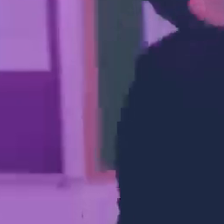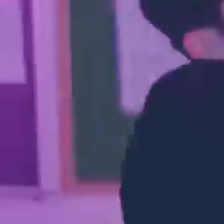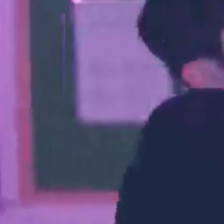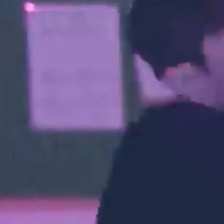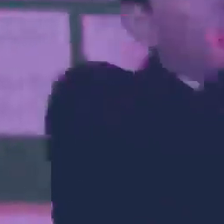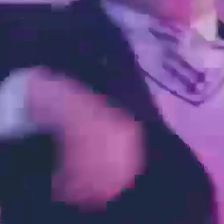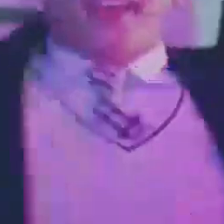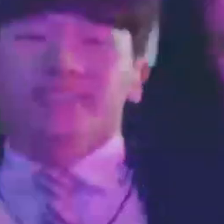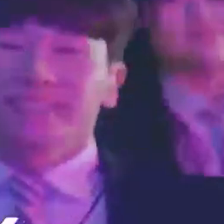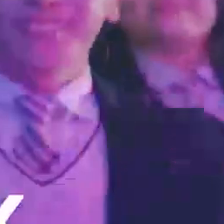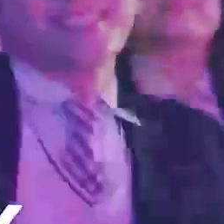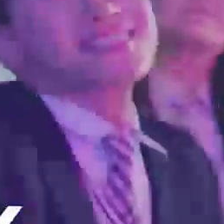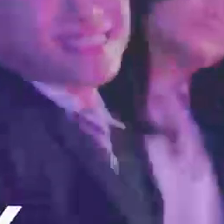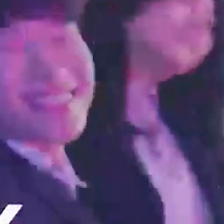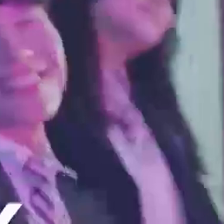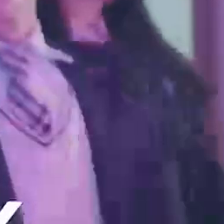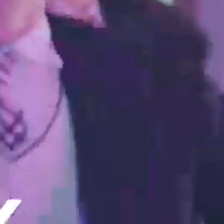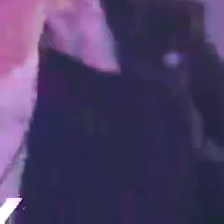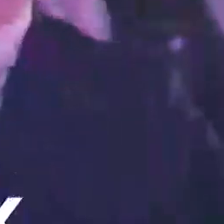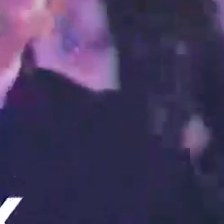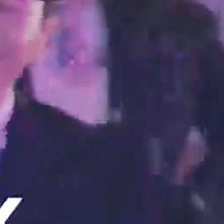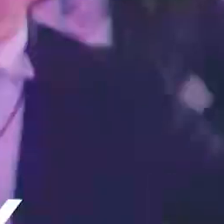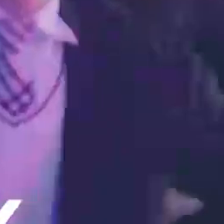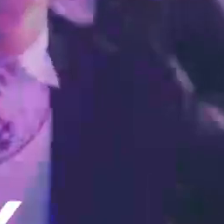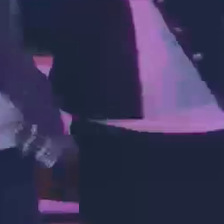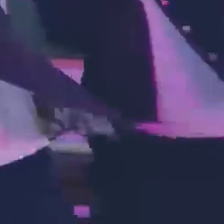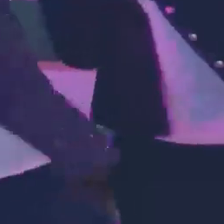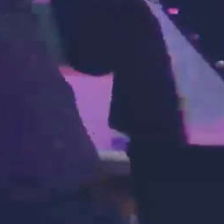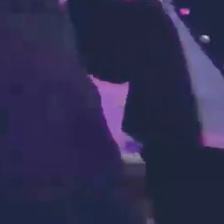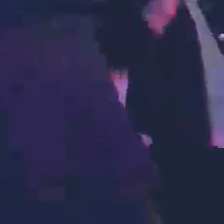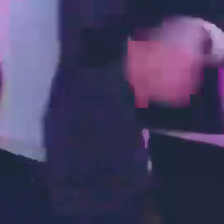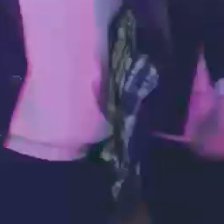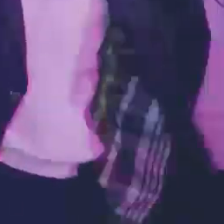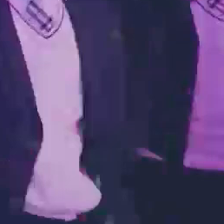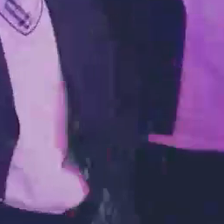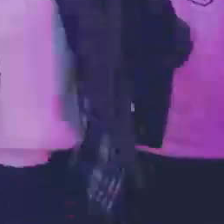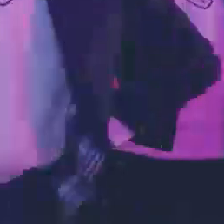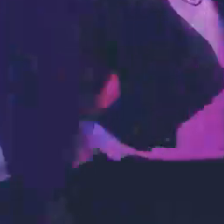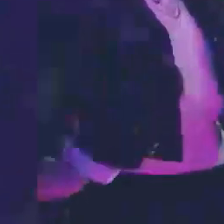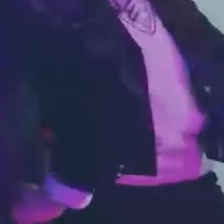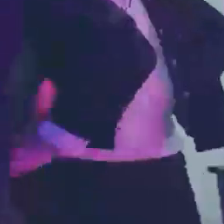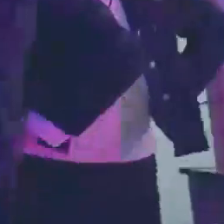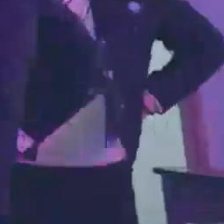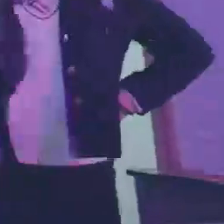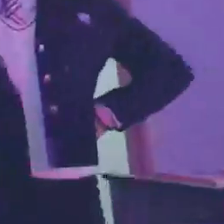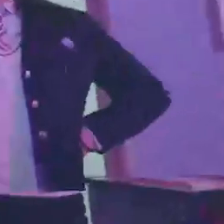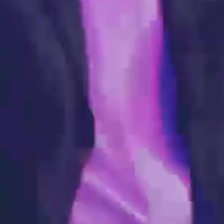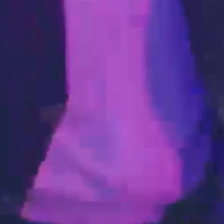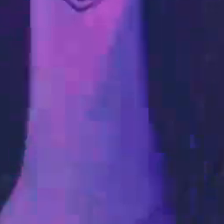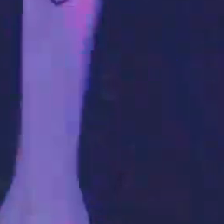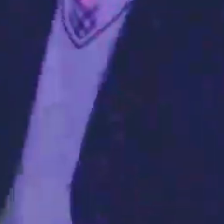책책책 공약책 지화자 좋구나 책책책 정책책